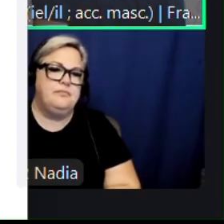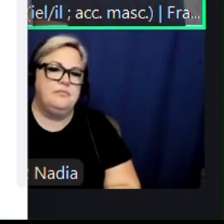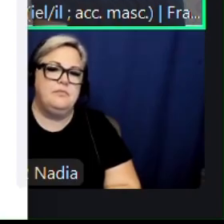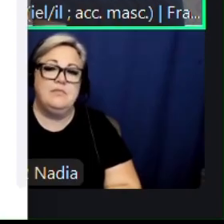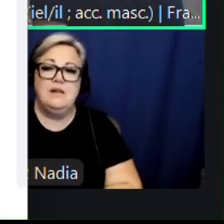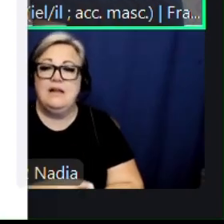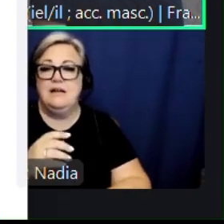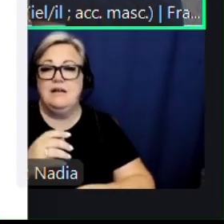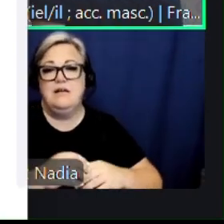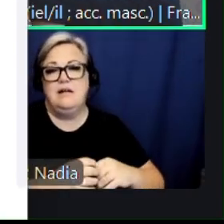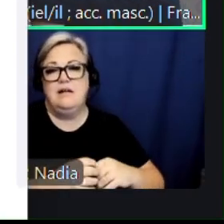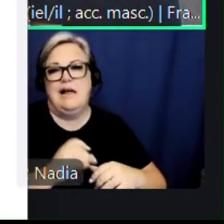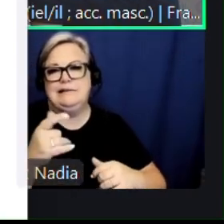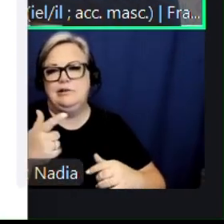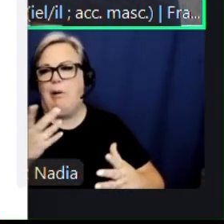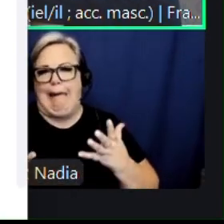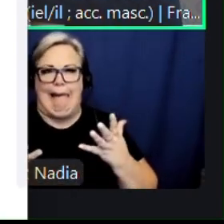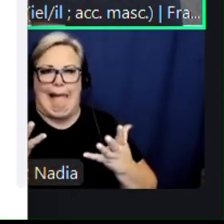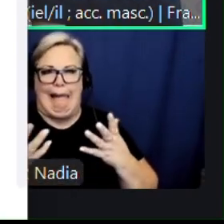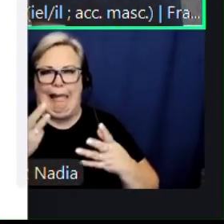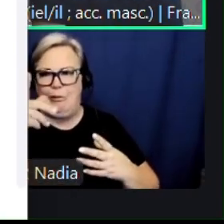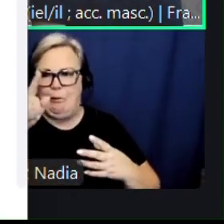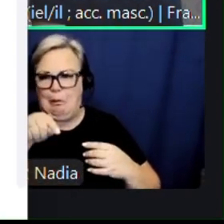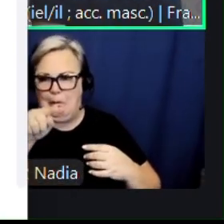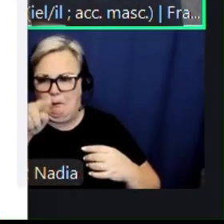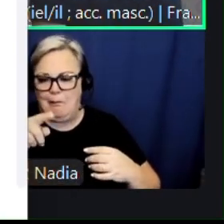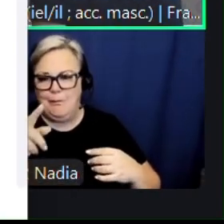si vous êtes déchiré en deux options.